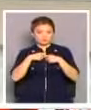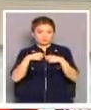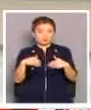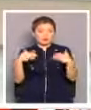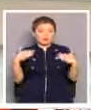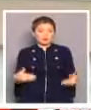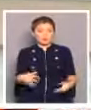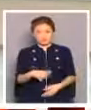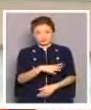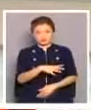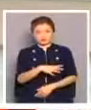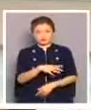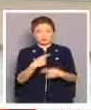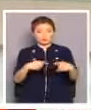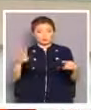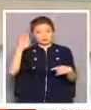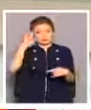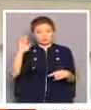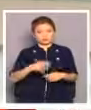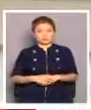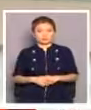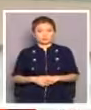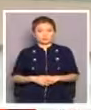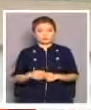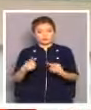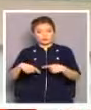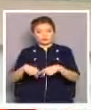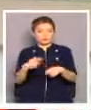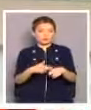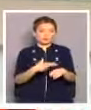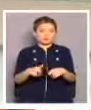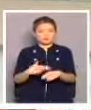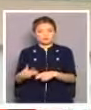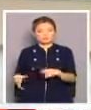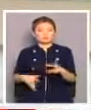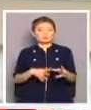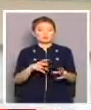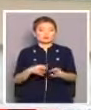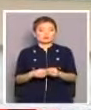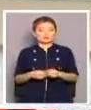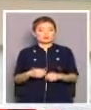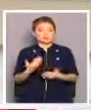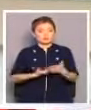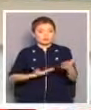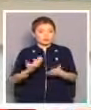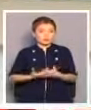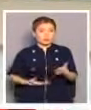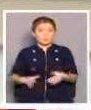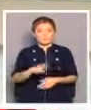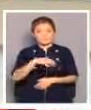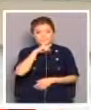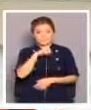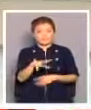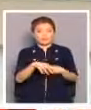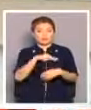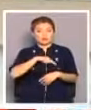келіп отырды. Түрлі мемлекеттік органдардың араласуымен, жеке түсіндіру жұмыстары жүргізу арқылы